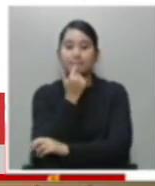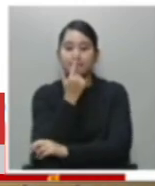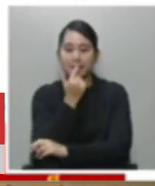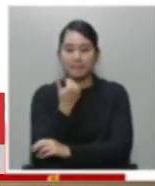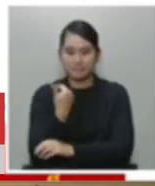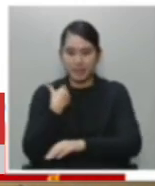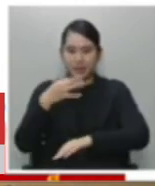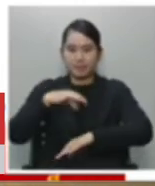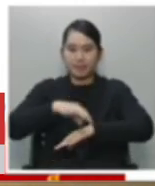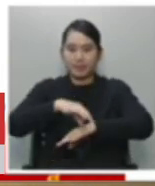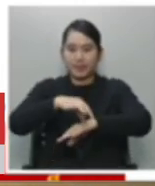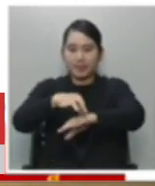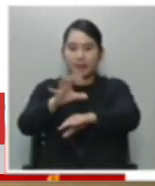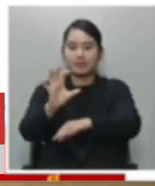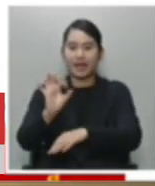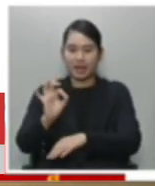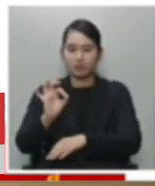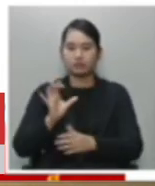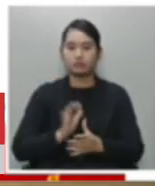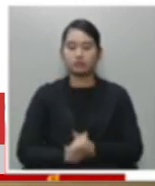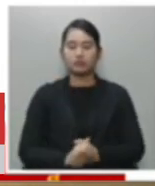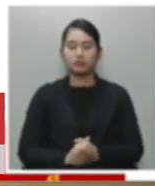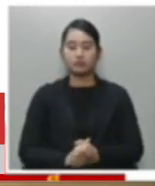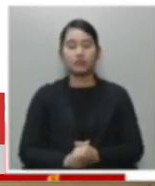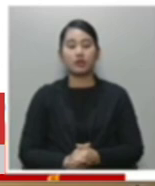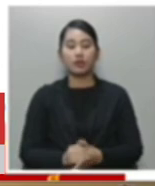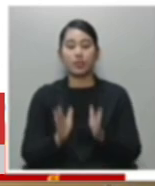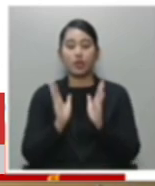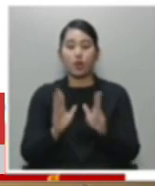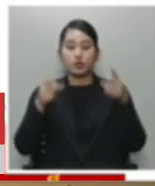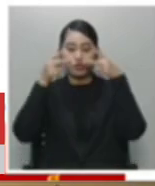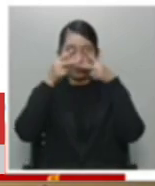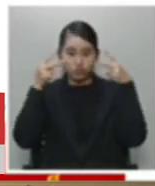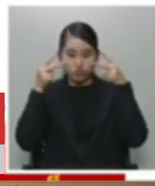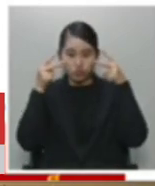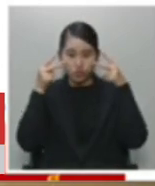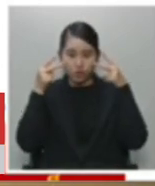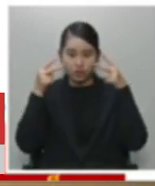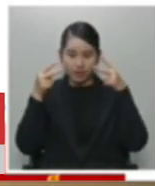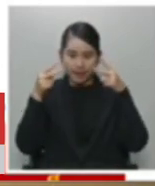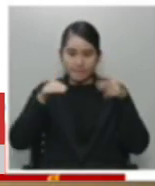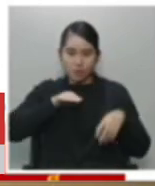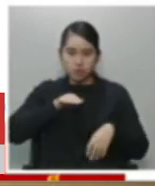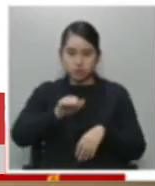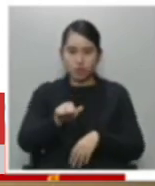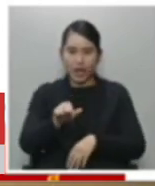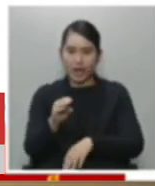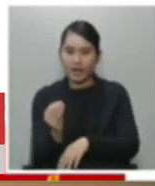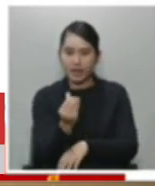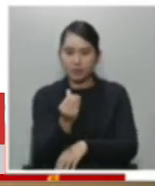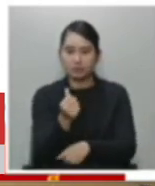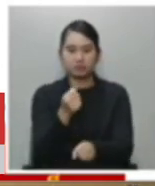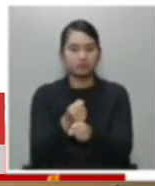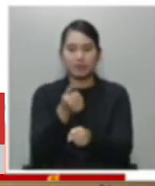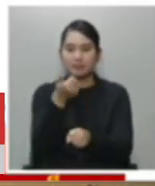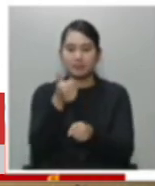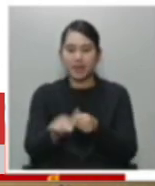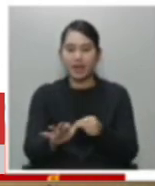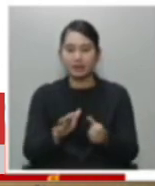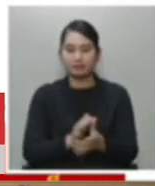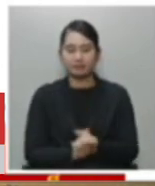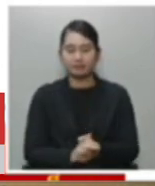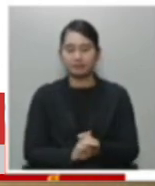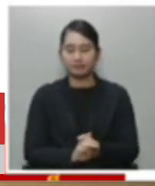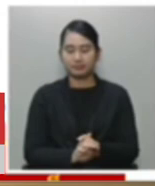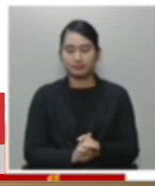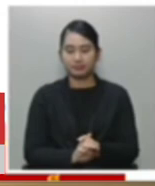ครับเพราะฉะนั้นการที่คนร้ายจะเดินทางไปได้รวดเร็วนั้นย่อมเป็นไปไม่ได้ระยะเวลาเ